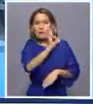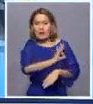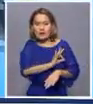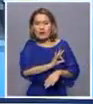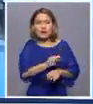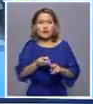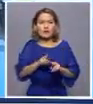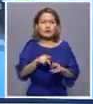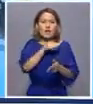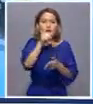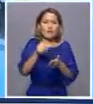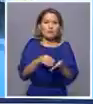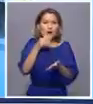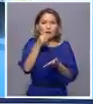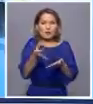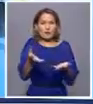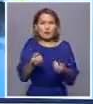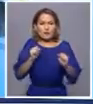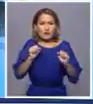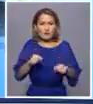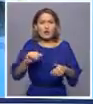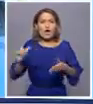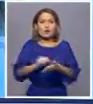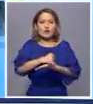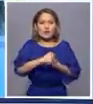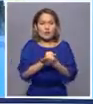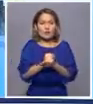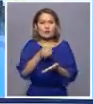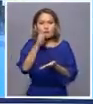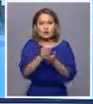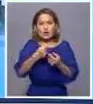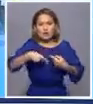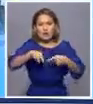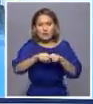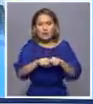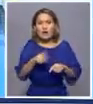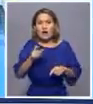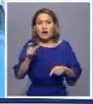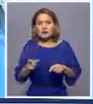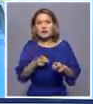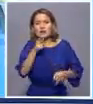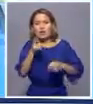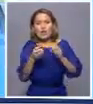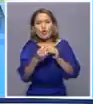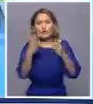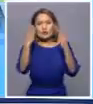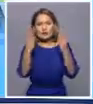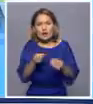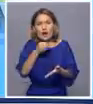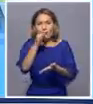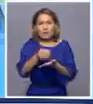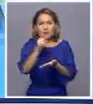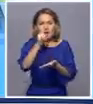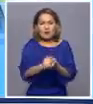жеткізу туралы заң жобасы таныстырылды. Құжат қабылданса, тиісті құзырлы органдар азаматтар сауалына 15 күн ішінде жауап беруі тиіс. Егер